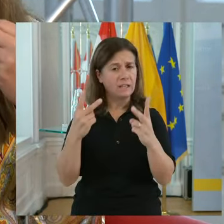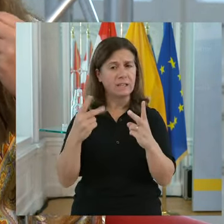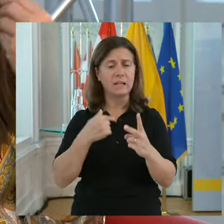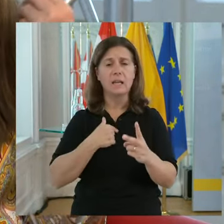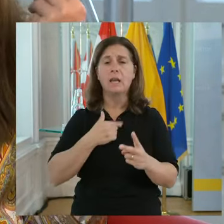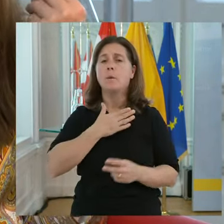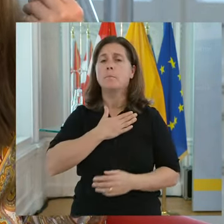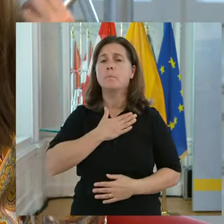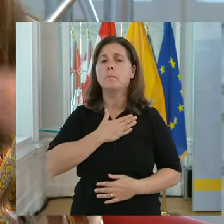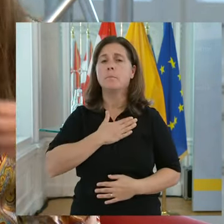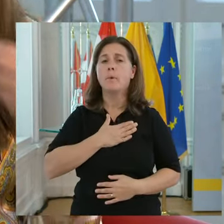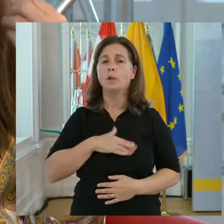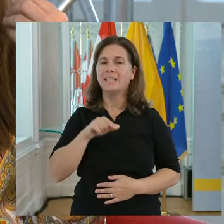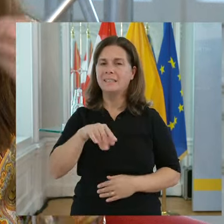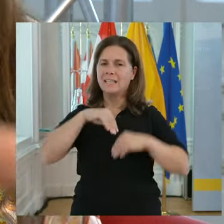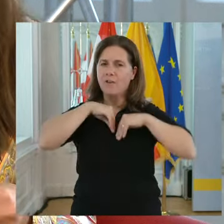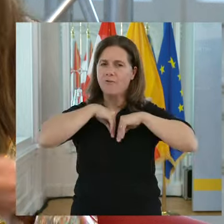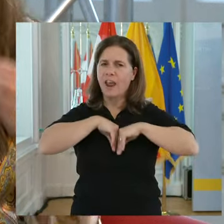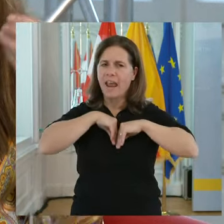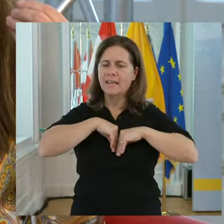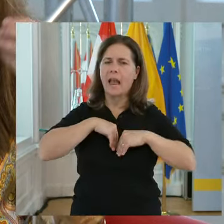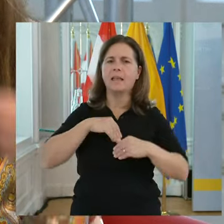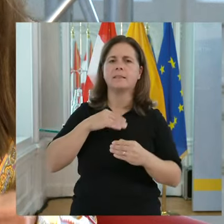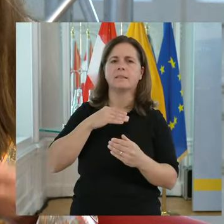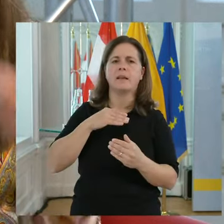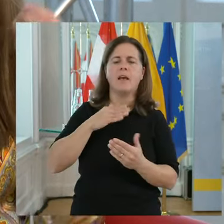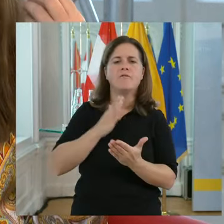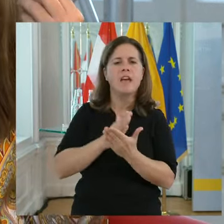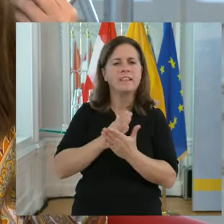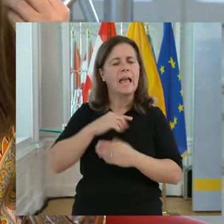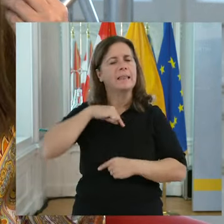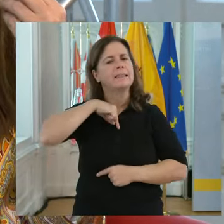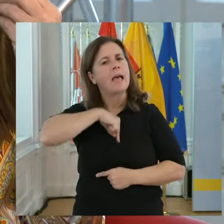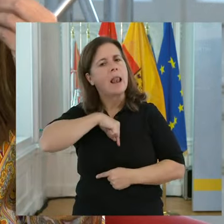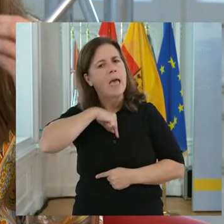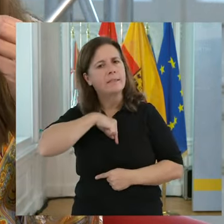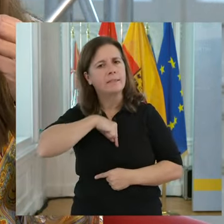möchte ich diese Fähigkeiten, diese Fertigkeiten, die Talente,